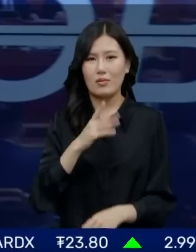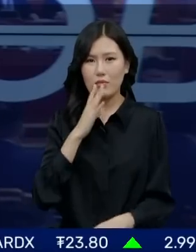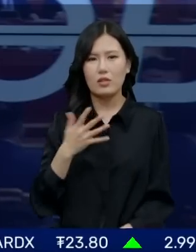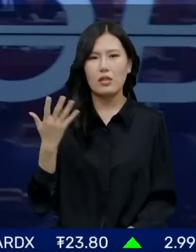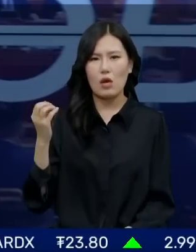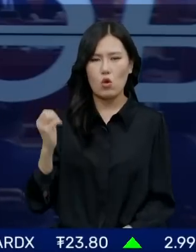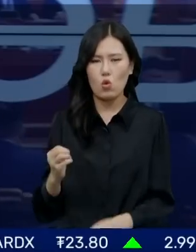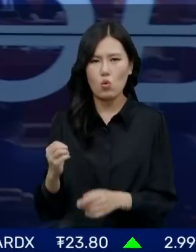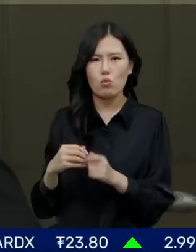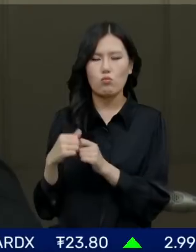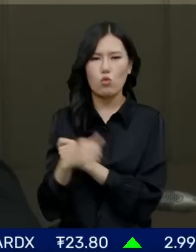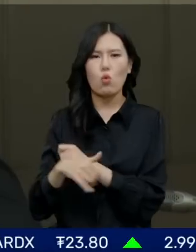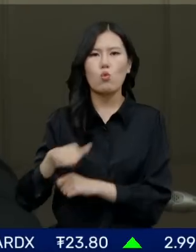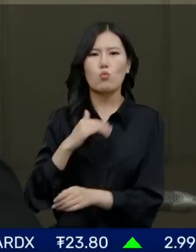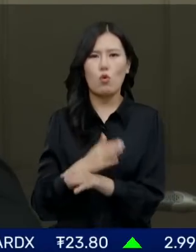юм а.